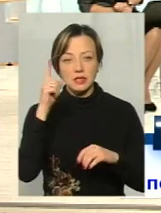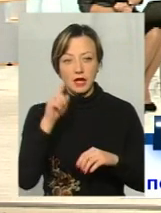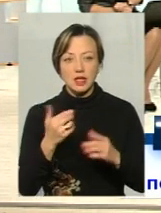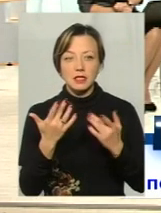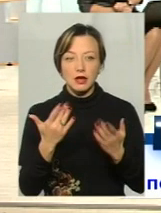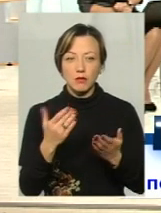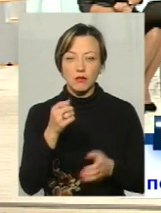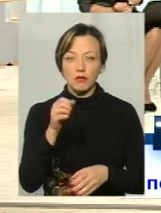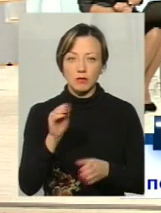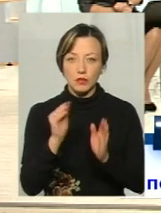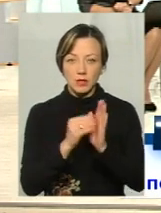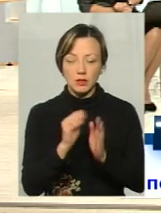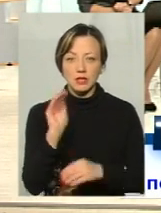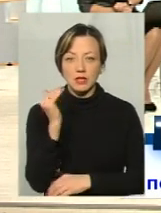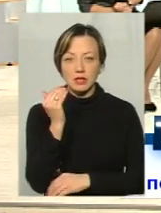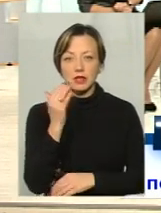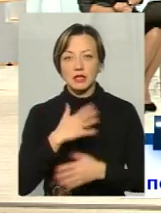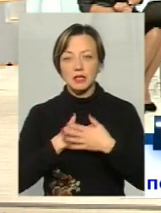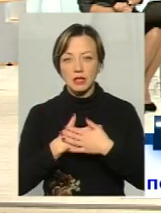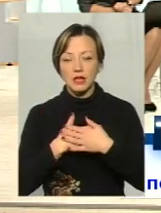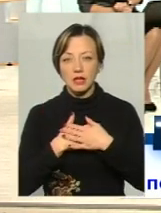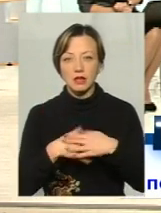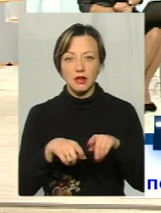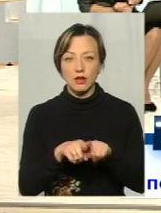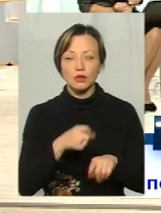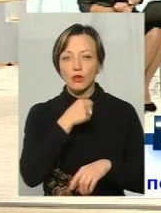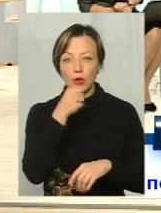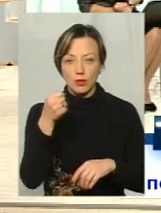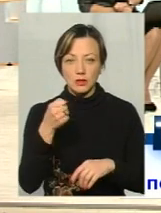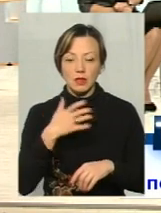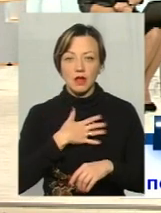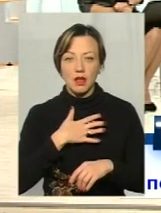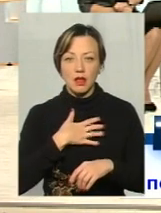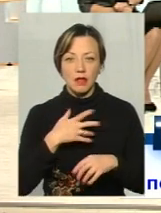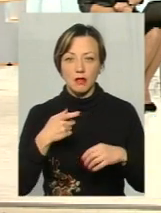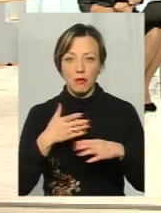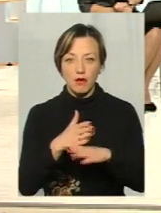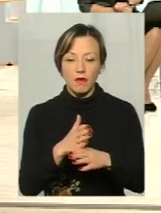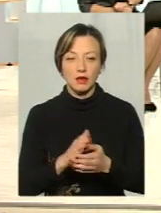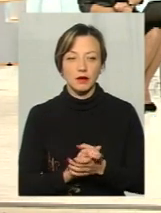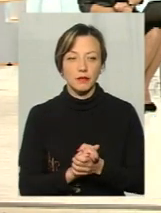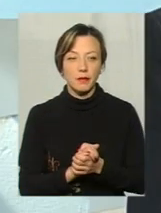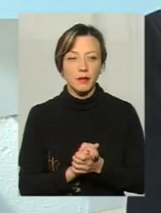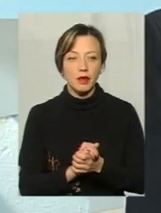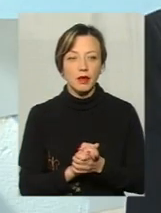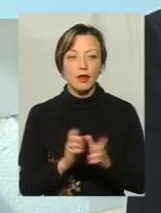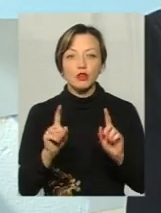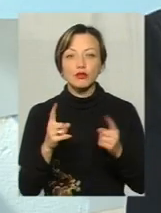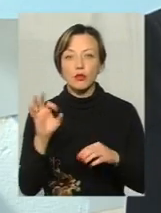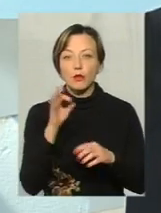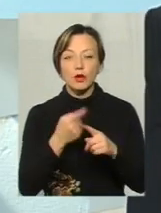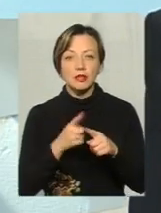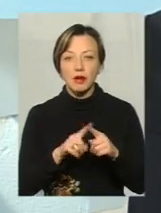скільки поставити, щоб дитинка там дихала не так, як дорослий, щоб йому легені там не порвати. Значить,